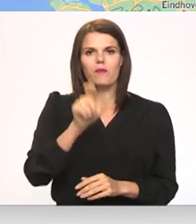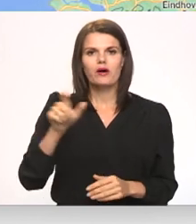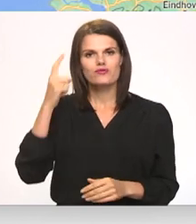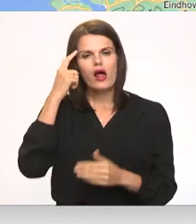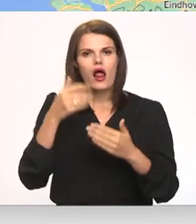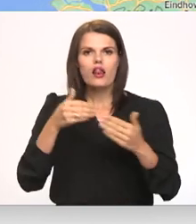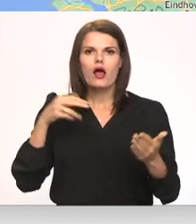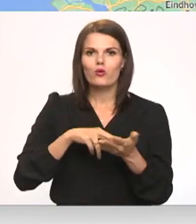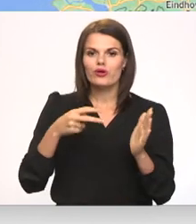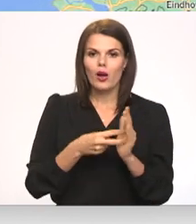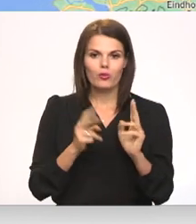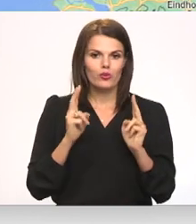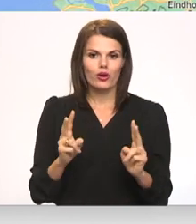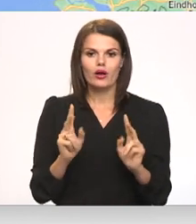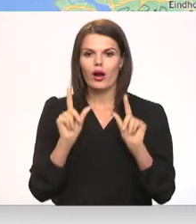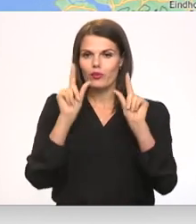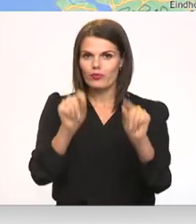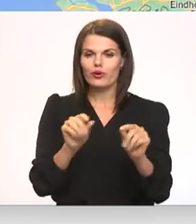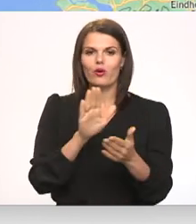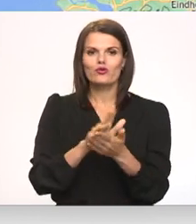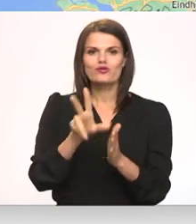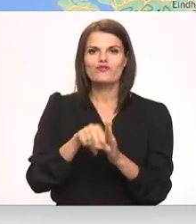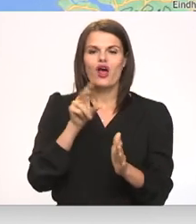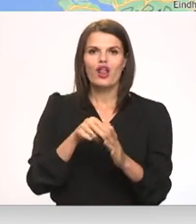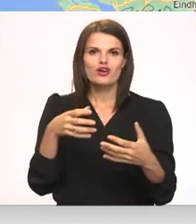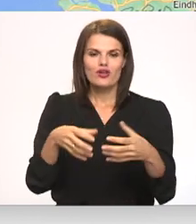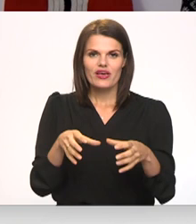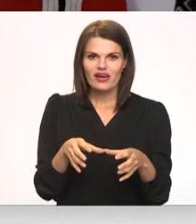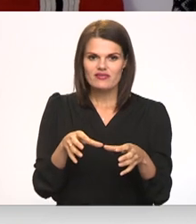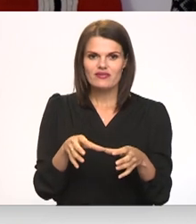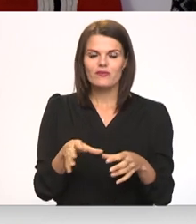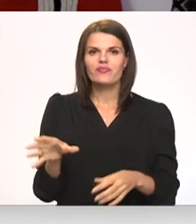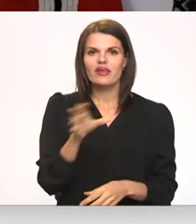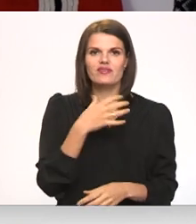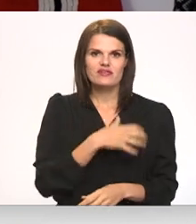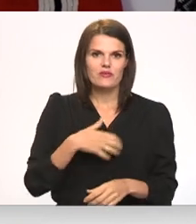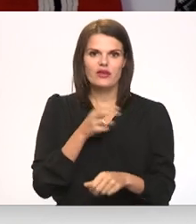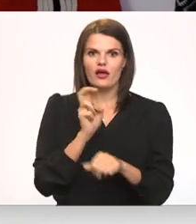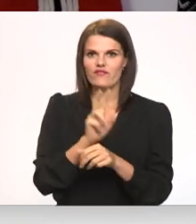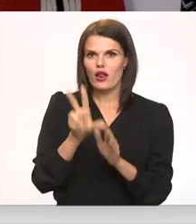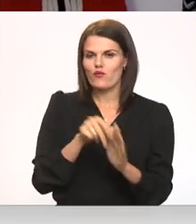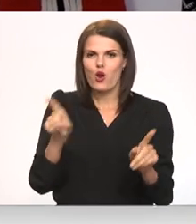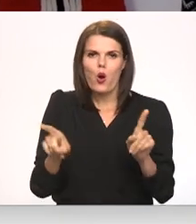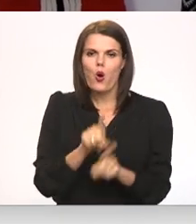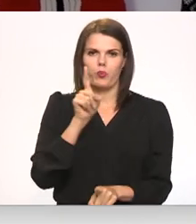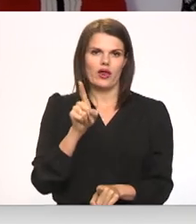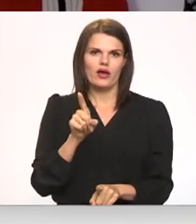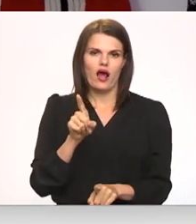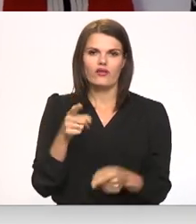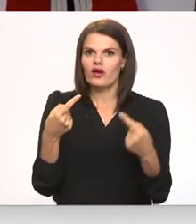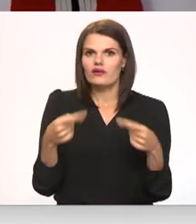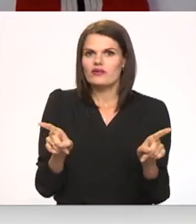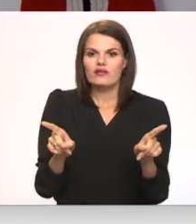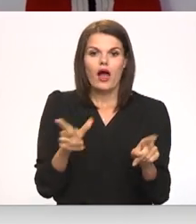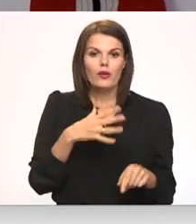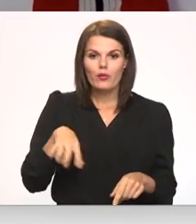laikus jāplāno nokļūšana izvēlētajos vēlēšanu iecirkņos. Visiem jāiet vēlēt ir obligāti.